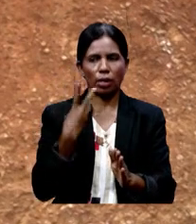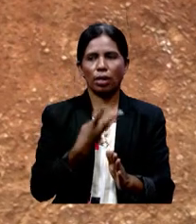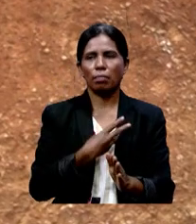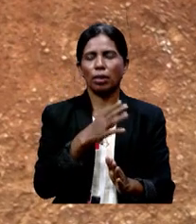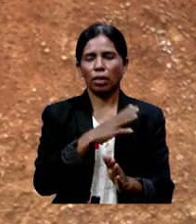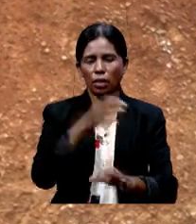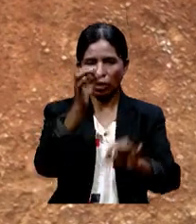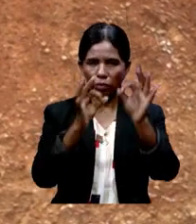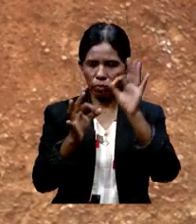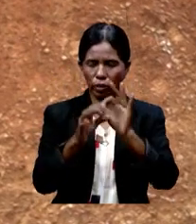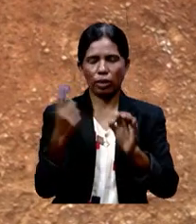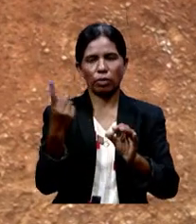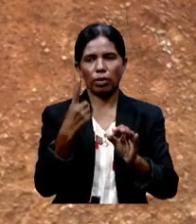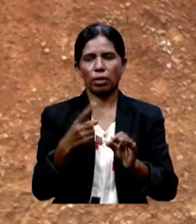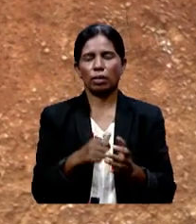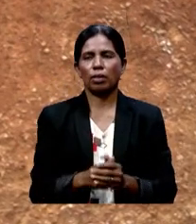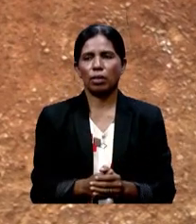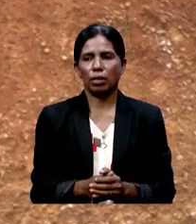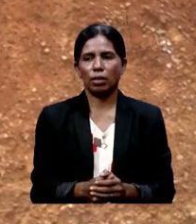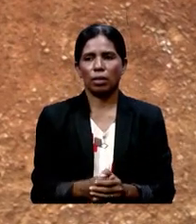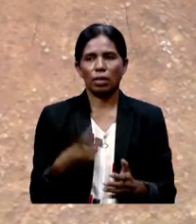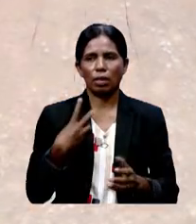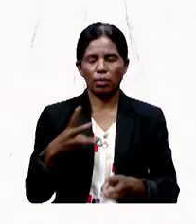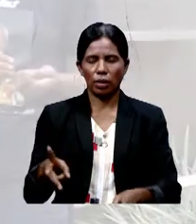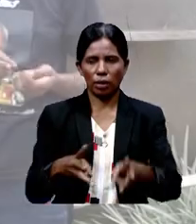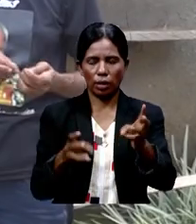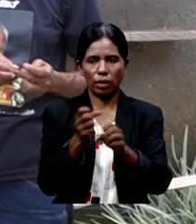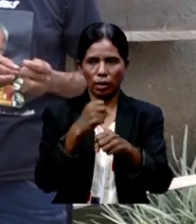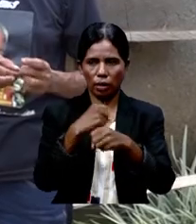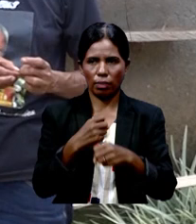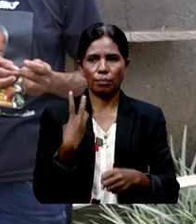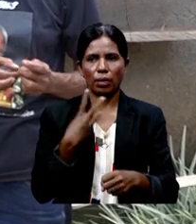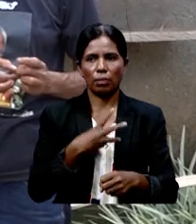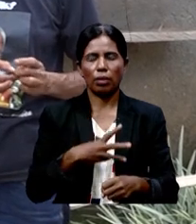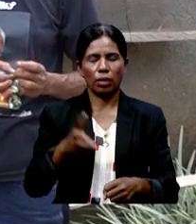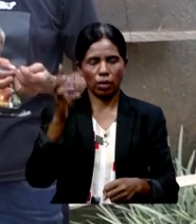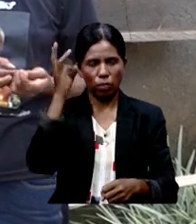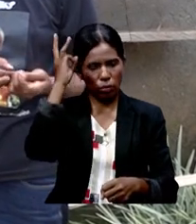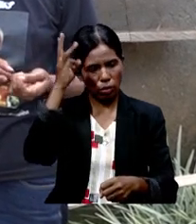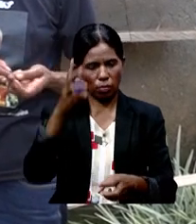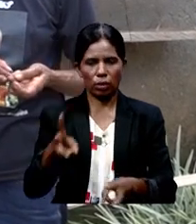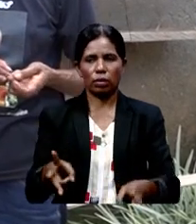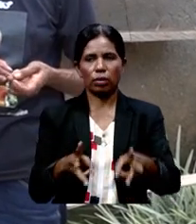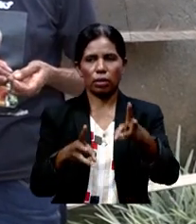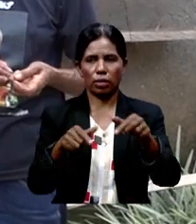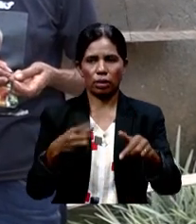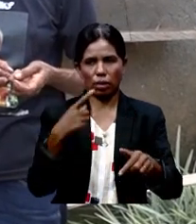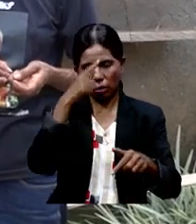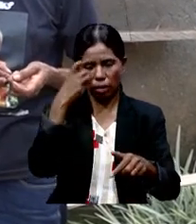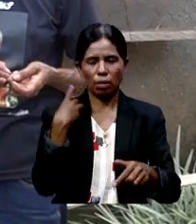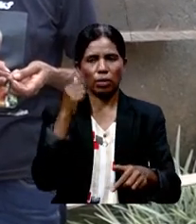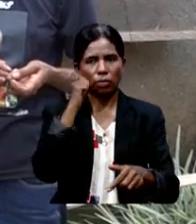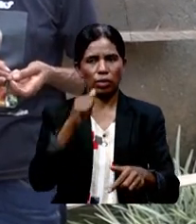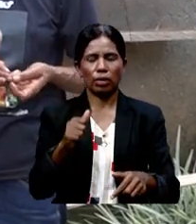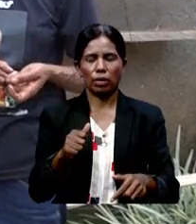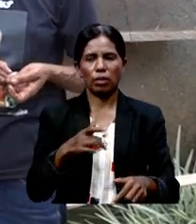pier meeting kata sieru katarni mi dalan se hal a mi per copesan ma dalan ne dumi tamba a mi peto a mi senti